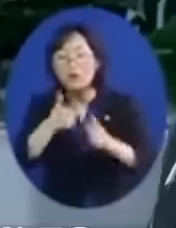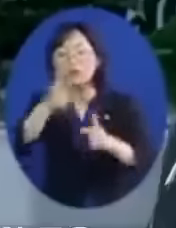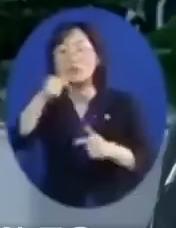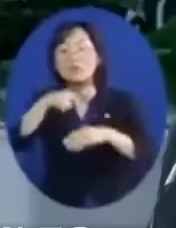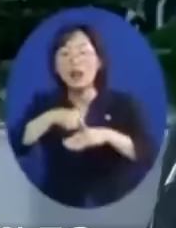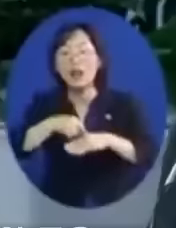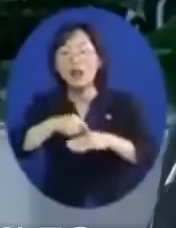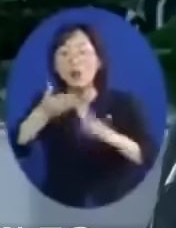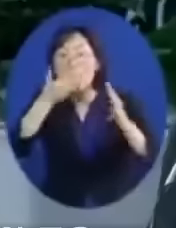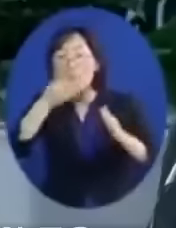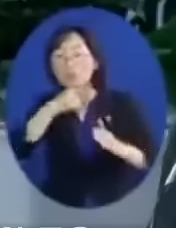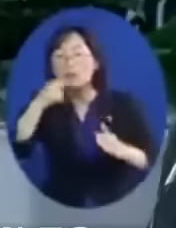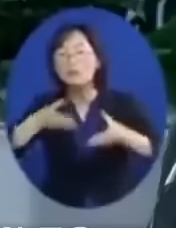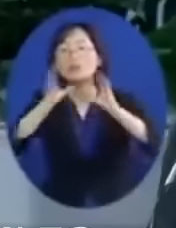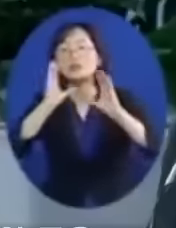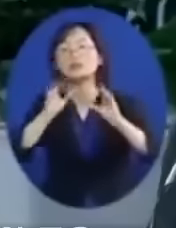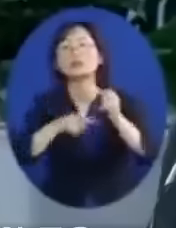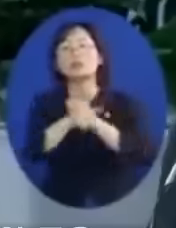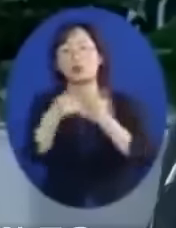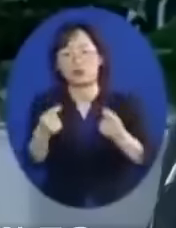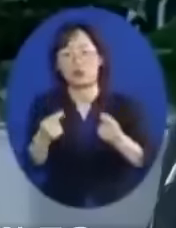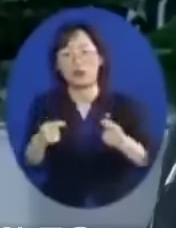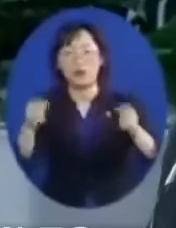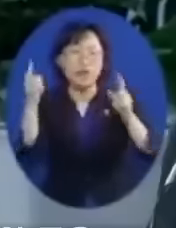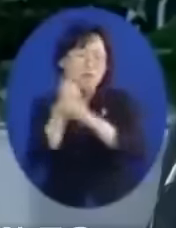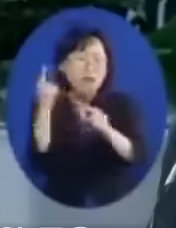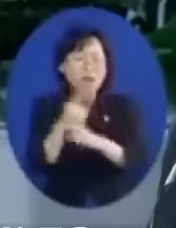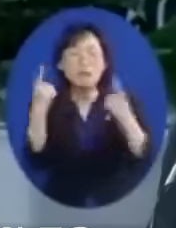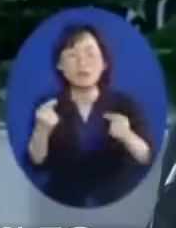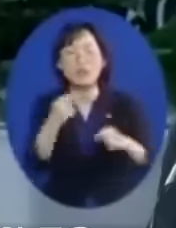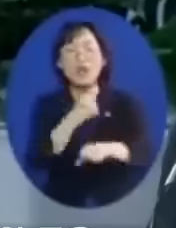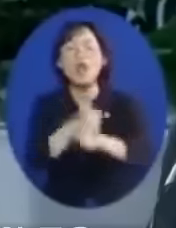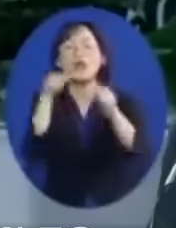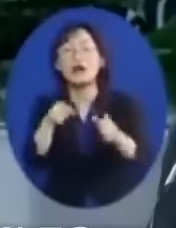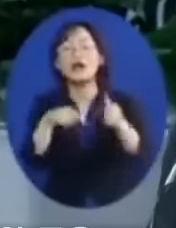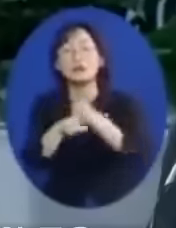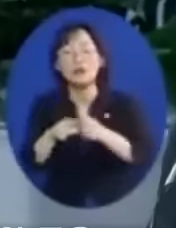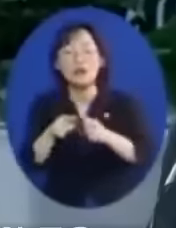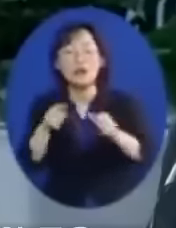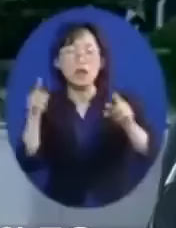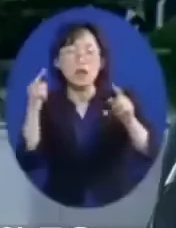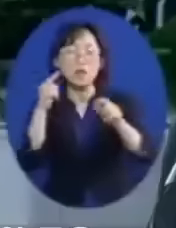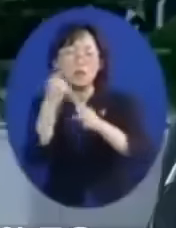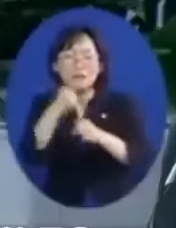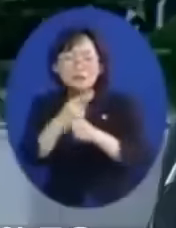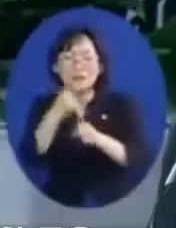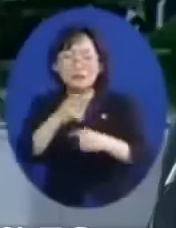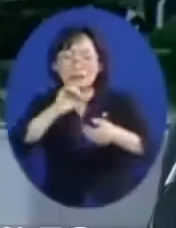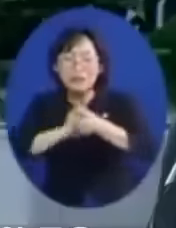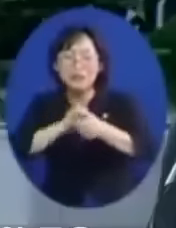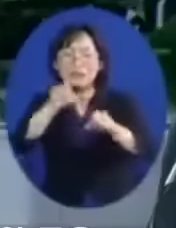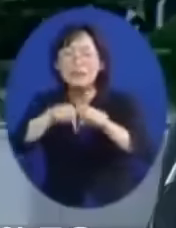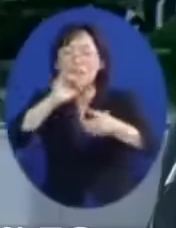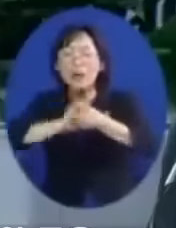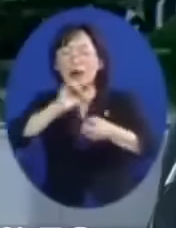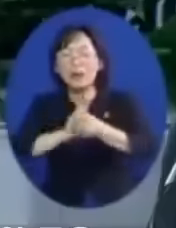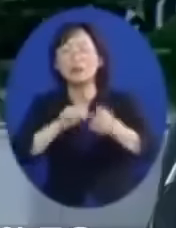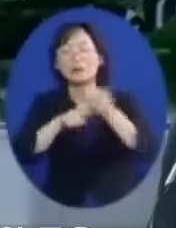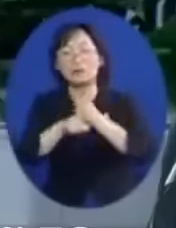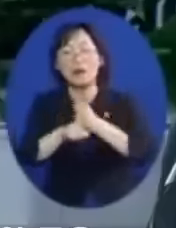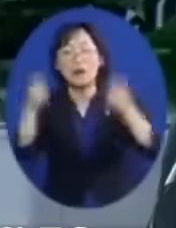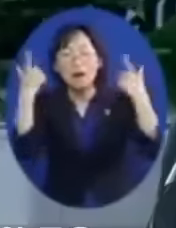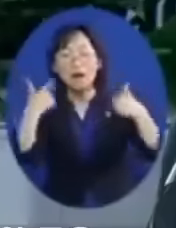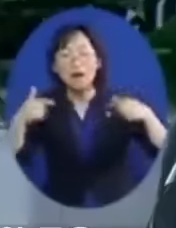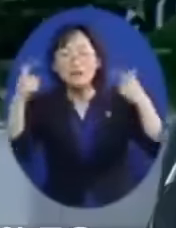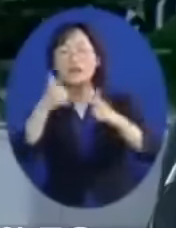것을 상징적으로 보여주는 것입니다. 매일같이 그렇게 하는 것입니다. 매 시간마다 그렇게 하는 것입니다. 우리가 항상 예수의